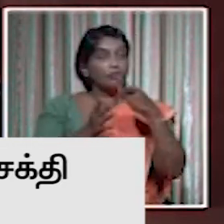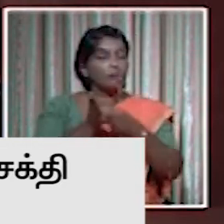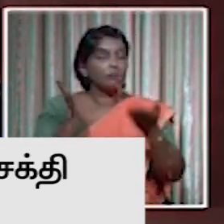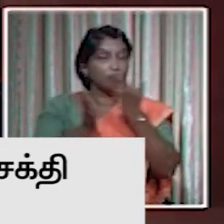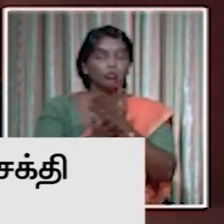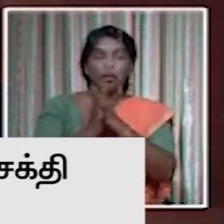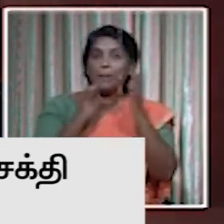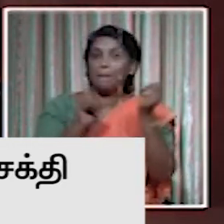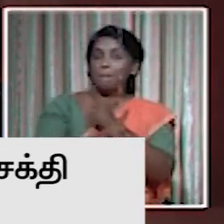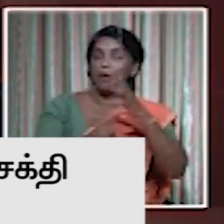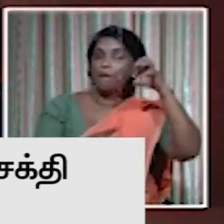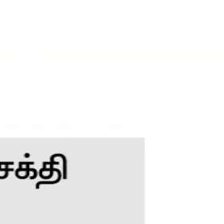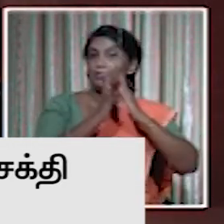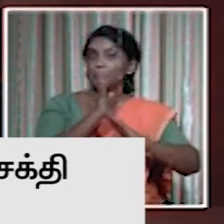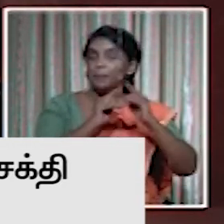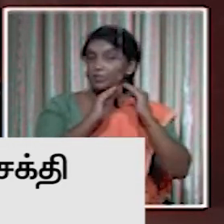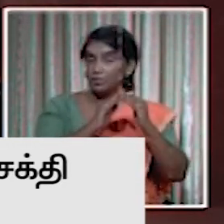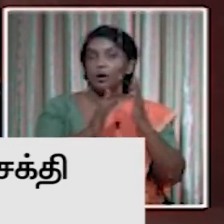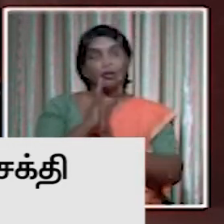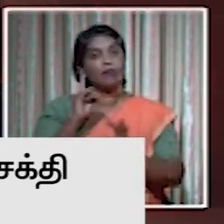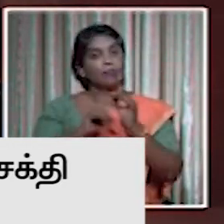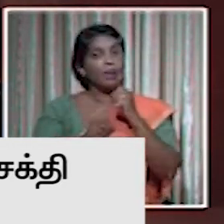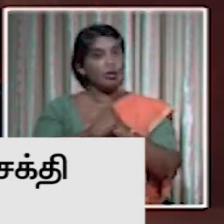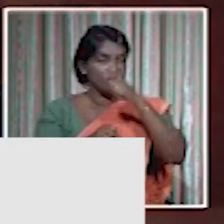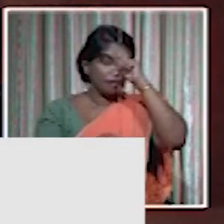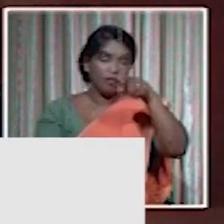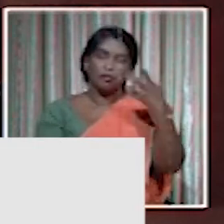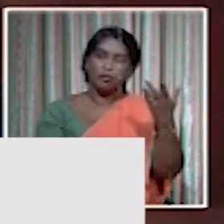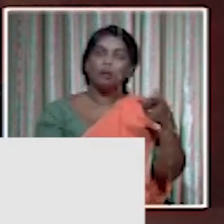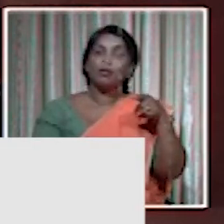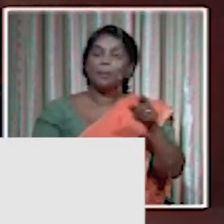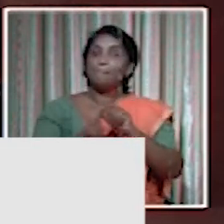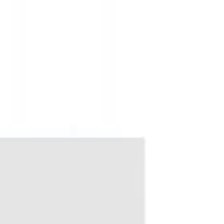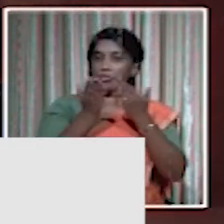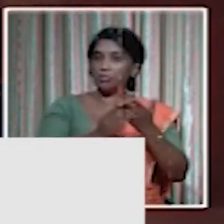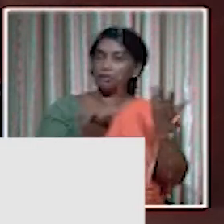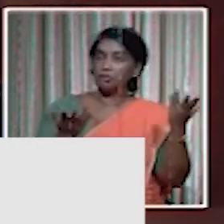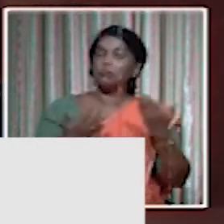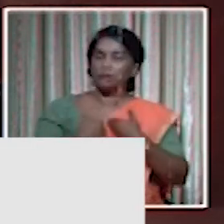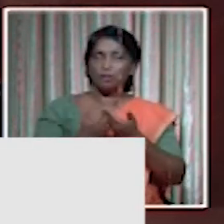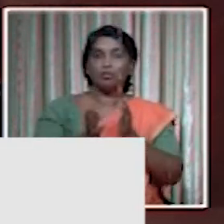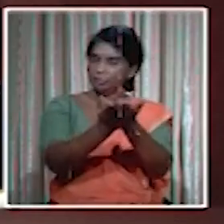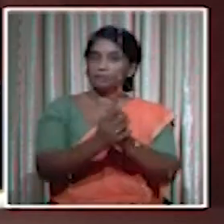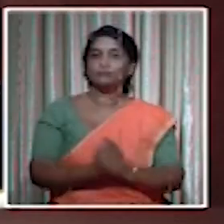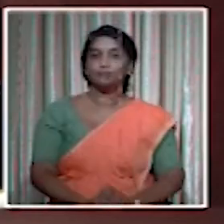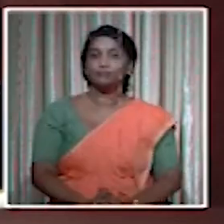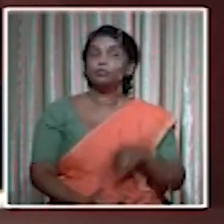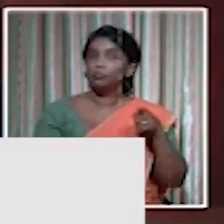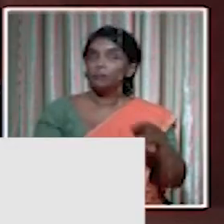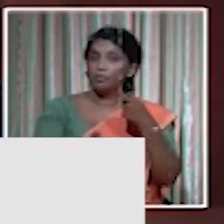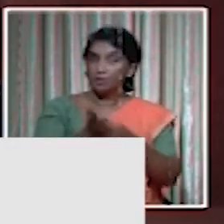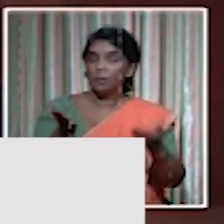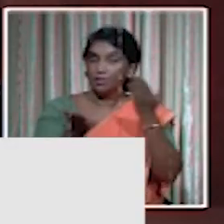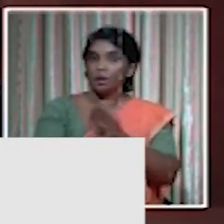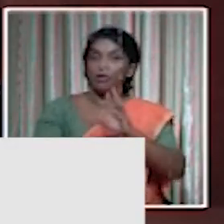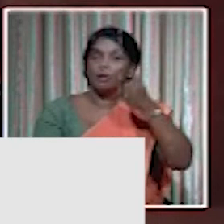විශාල බලපෑමක් වෙන විදුලි බල අමාත්‍යාංශයේ අමතිවරයා ගාමිණී ලොකුගේ මහත්මයා හෝ මේ පාර්ලිමේන්තුවට ඉදිරිපත් නොකළත් විසින් මේ ගිවිසුම සභාගත කරා. මේ ගිවිසුමේදී